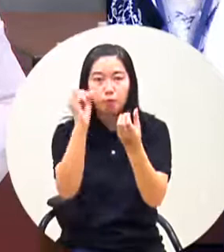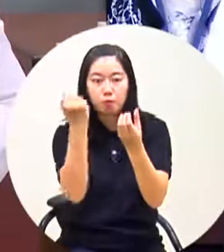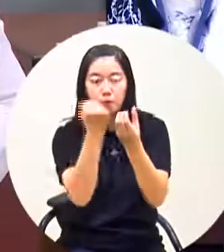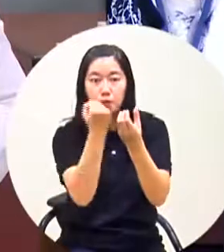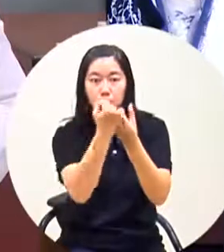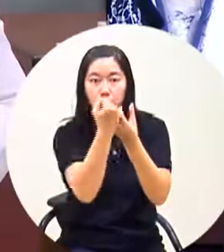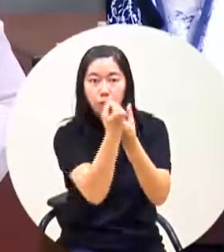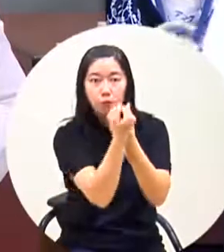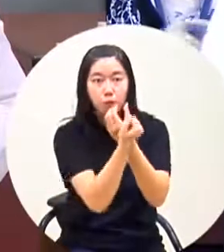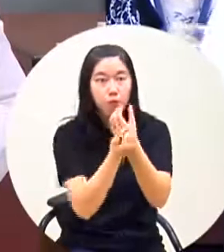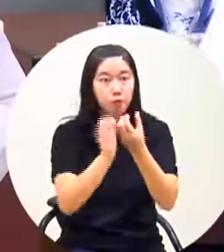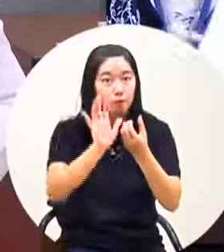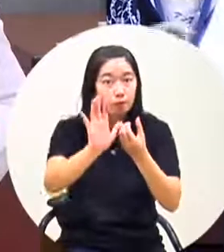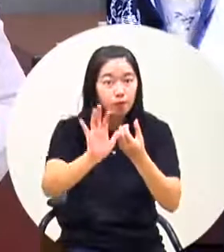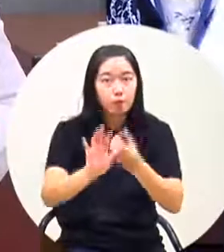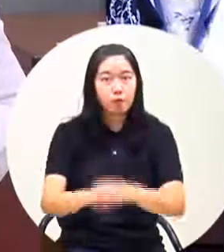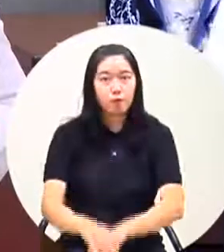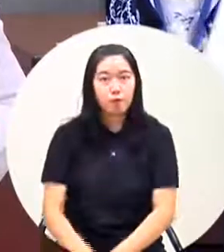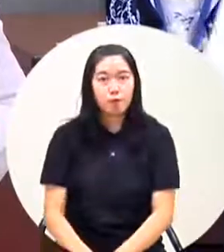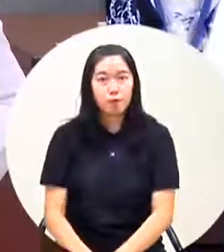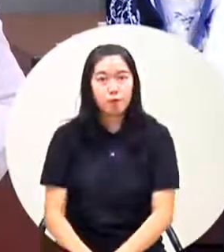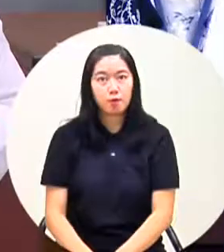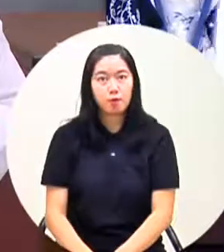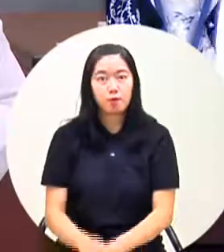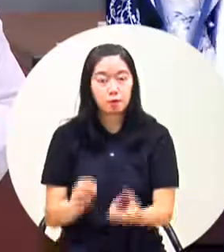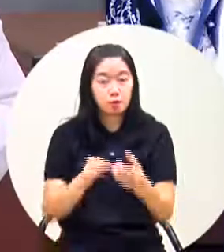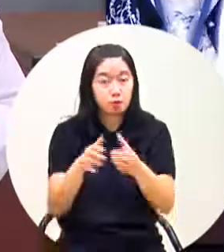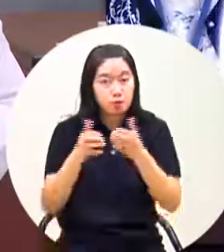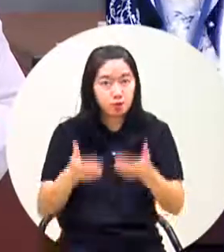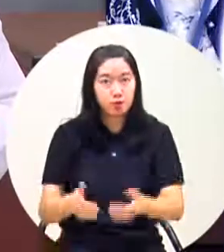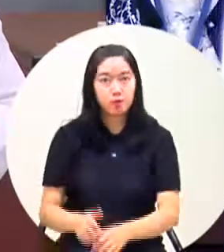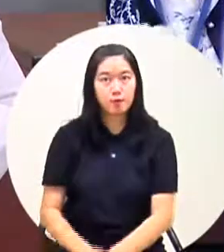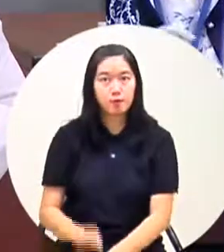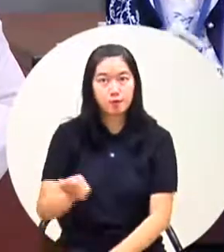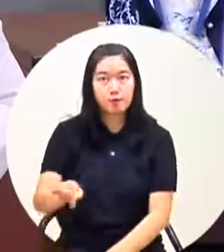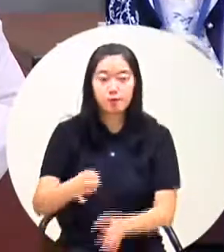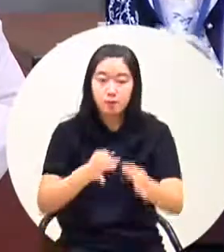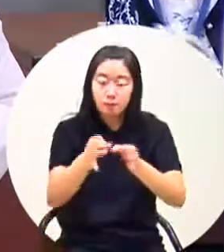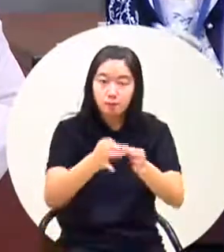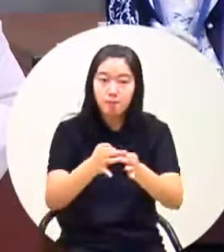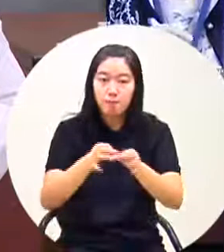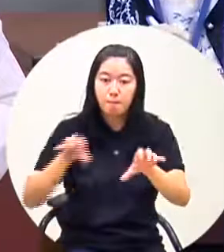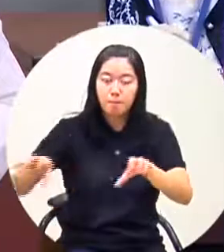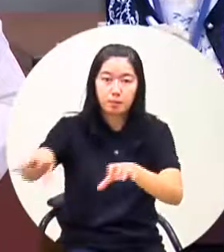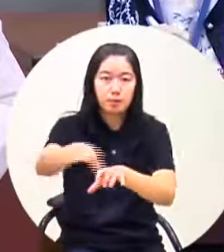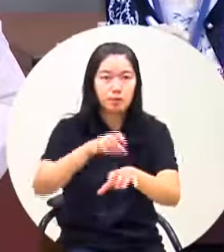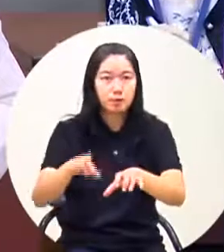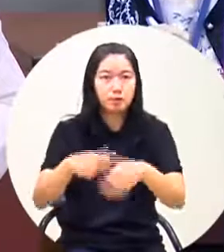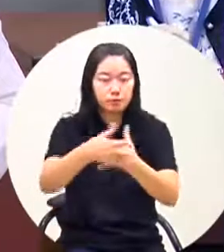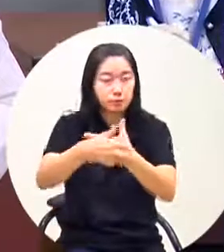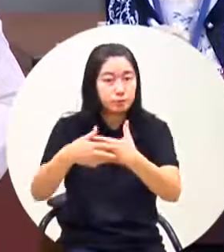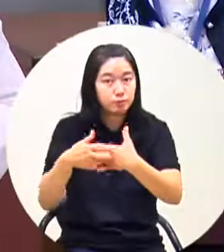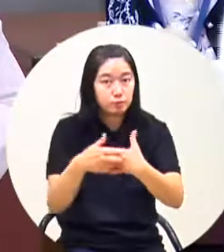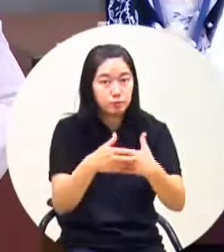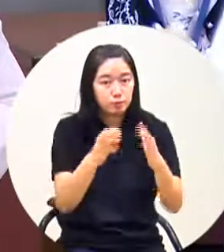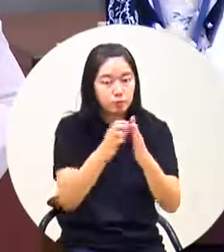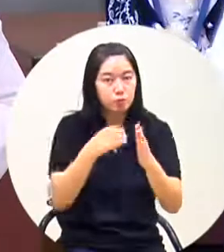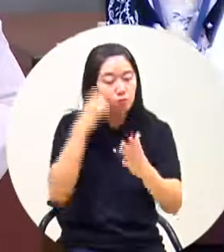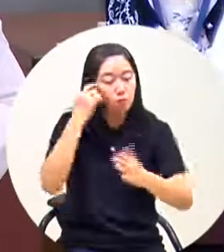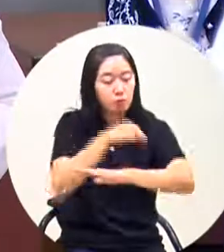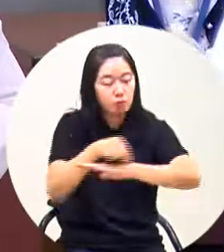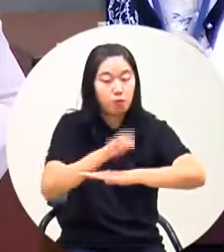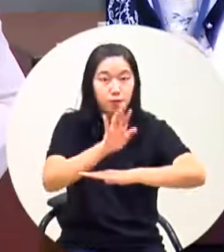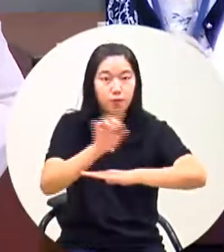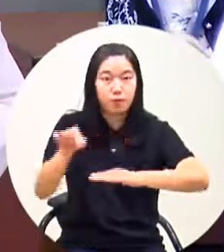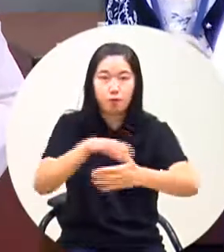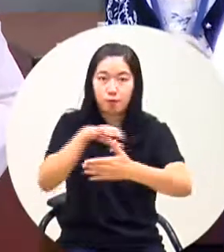一个产地的一个状况下，那这个是一个最重要的。那在市场端的部分，那当然我们卫生局我们有一个机关，那这个部分是也包括